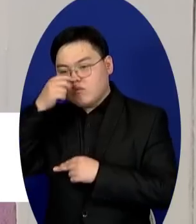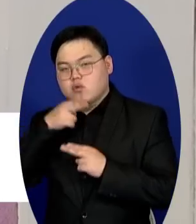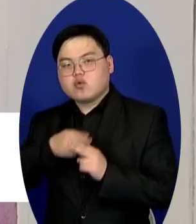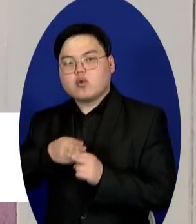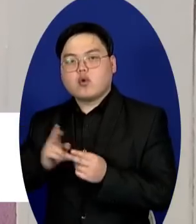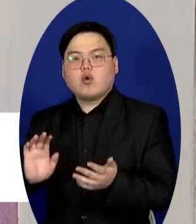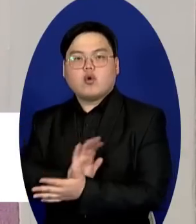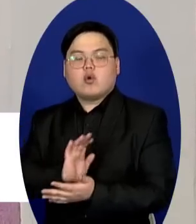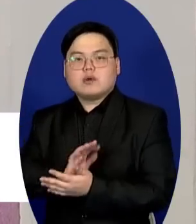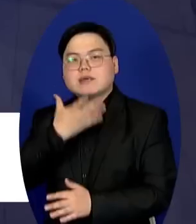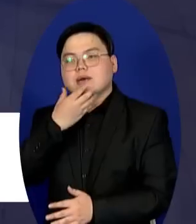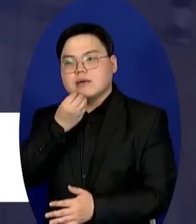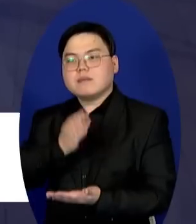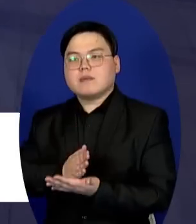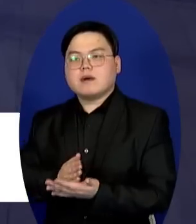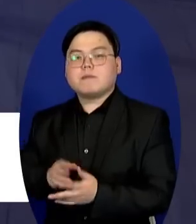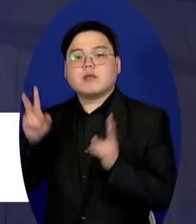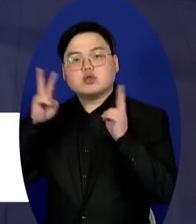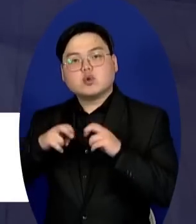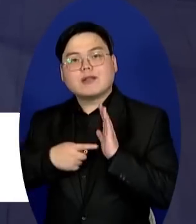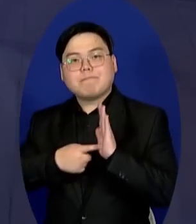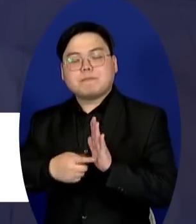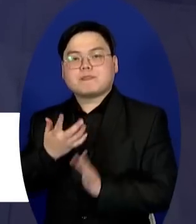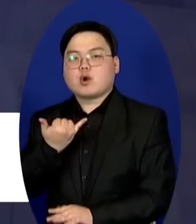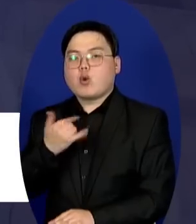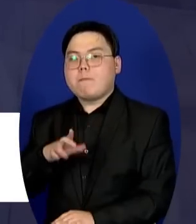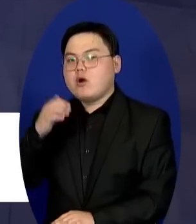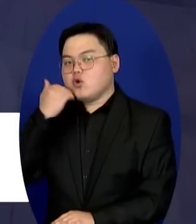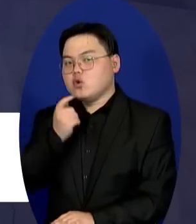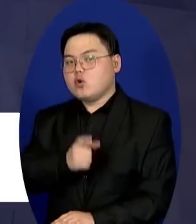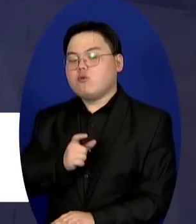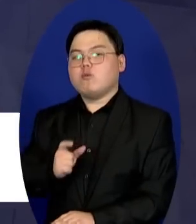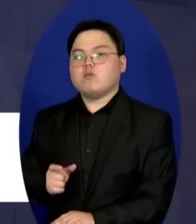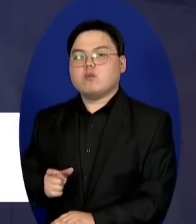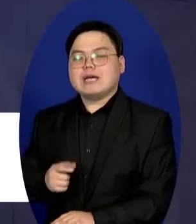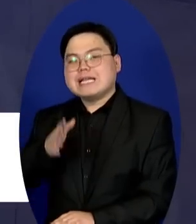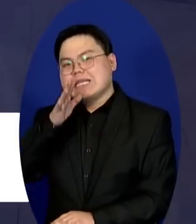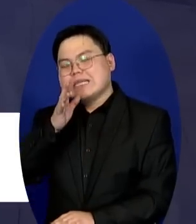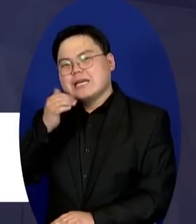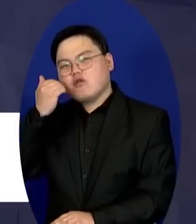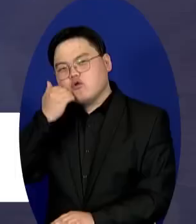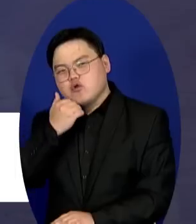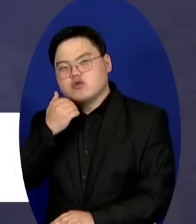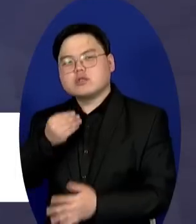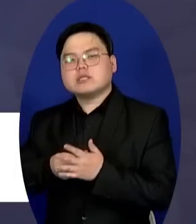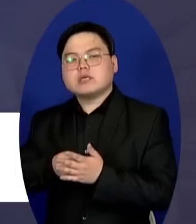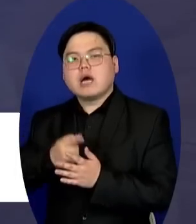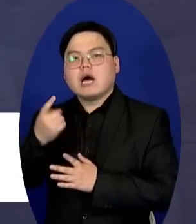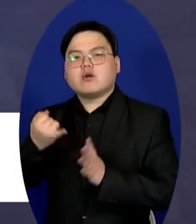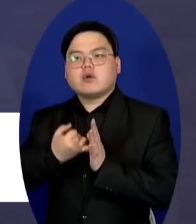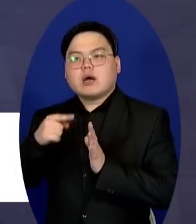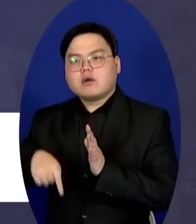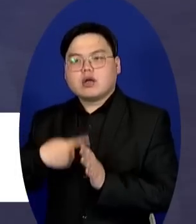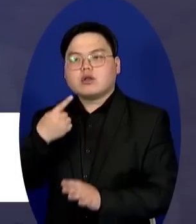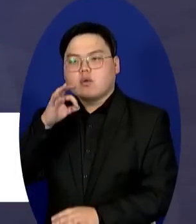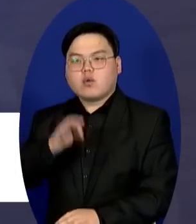шуурхаа хурдан сайхан юм байна. Судалгаагаар Улаанбаатар хотын ахмад настай хүн амын дунд насны доройтлын тархалт